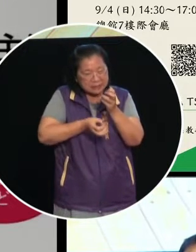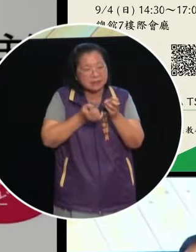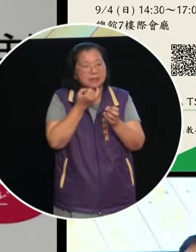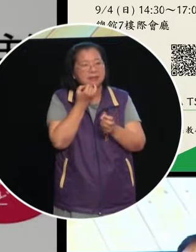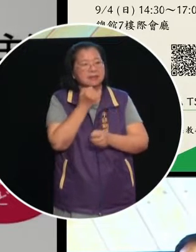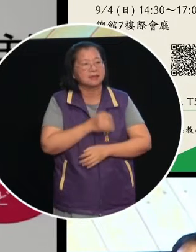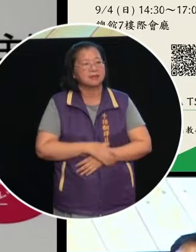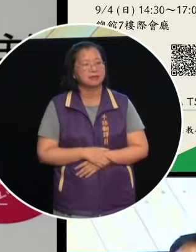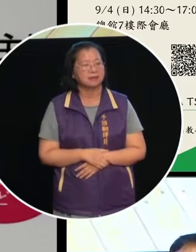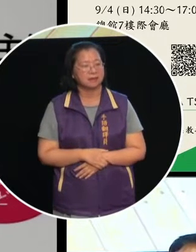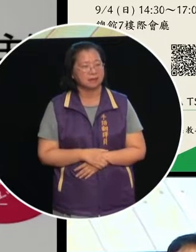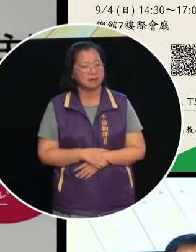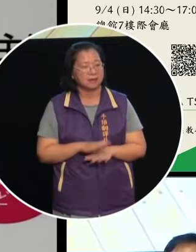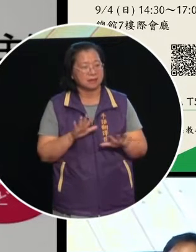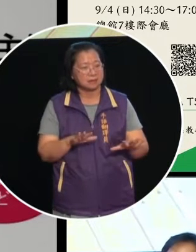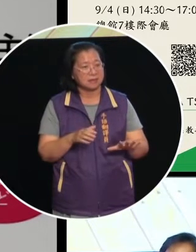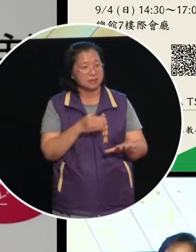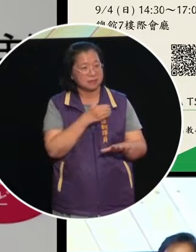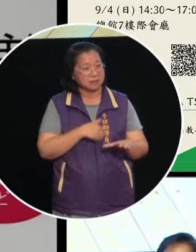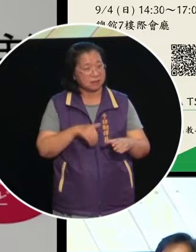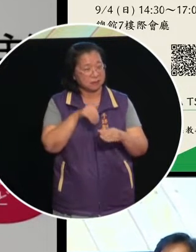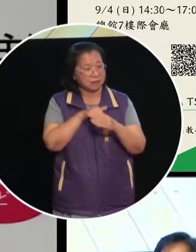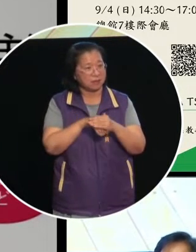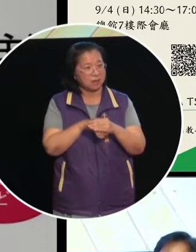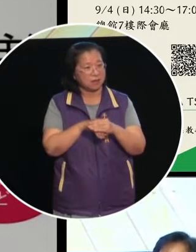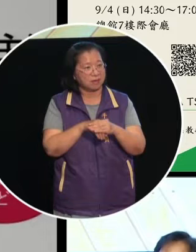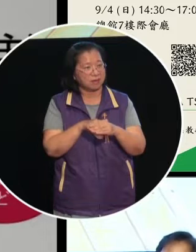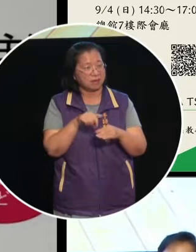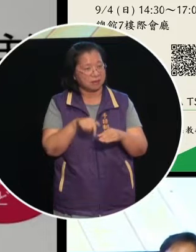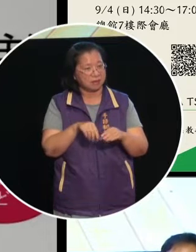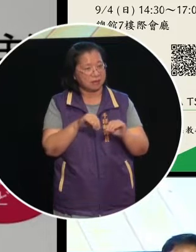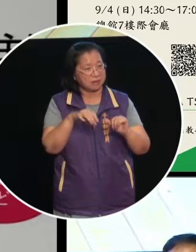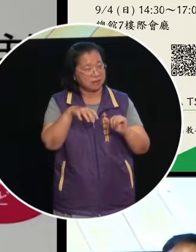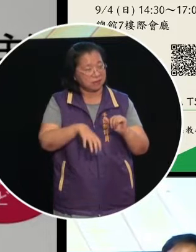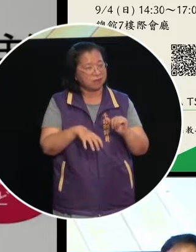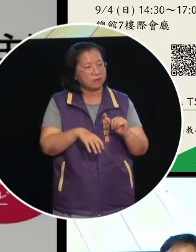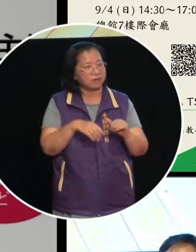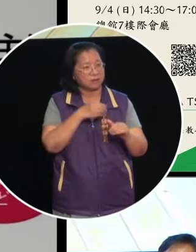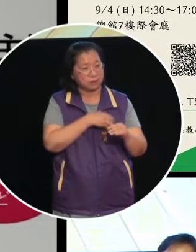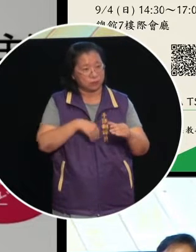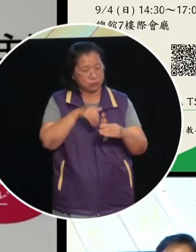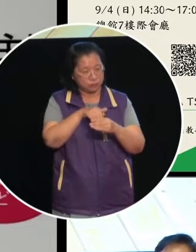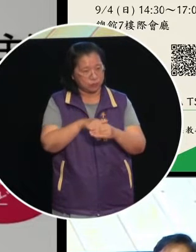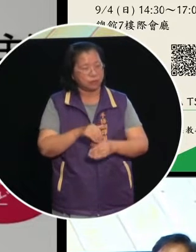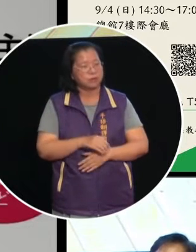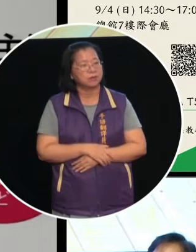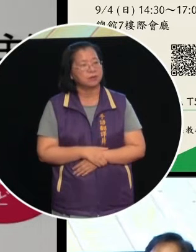的地方选举也有我们用这样的角度来可以分析，